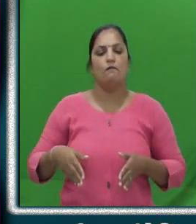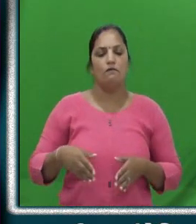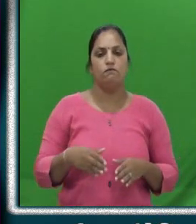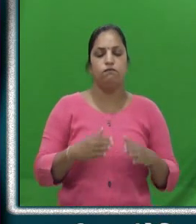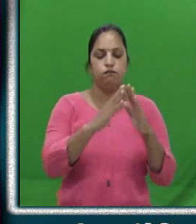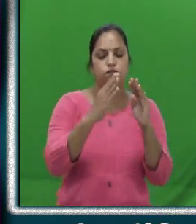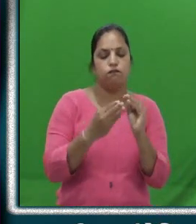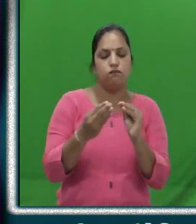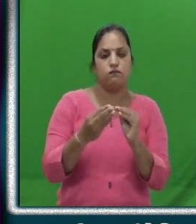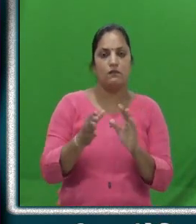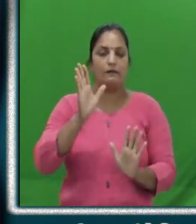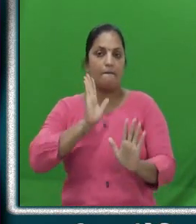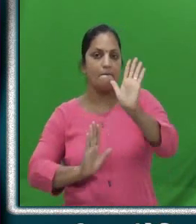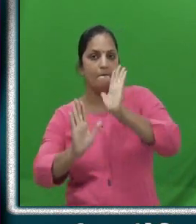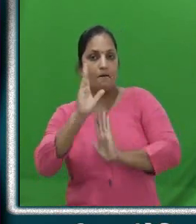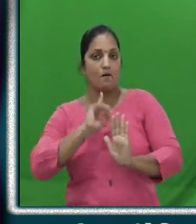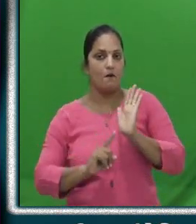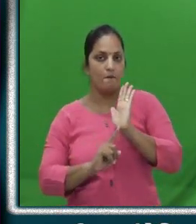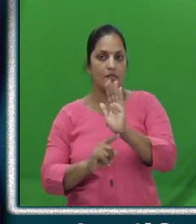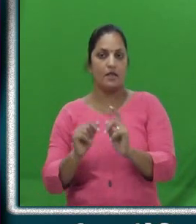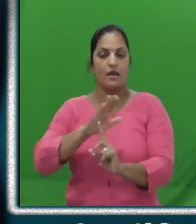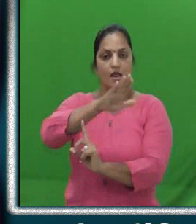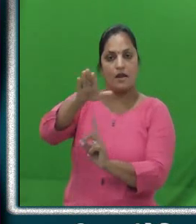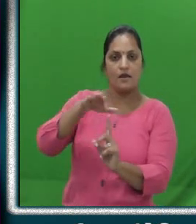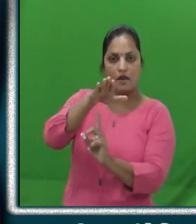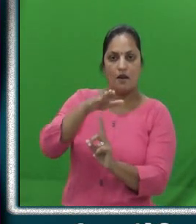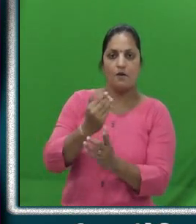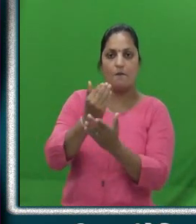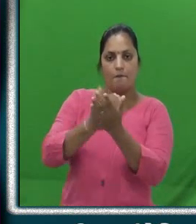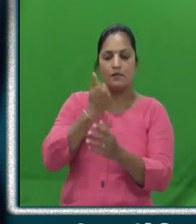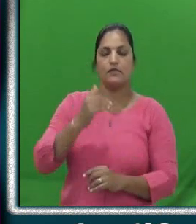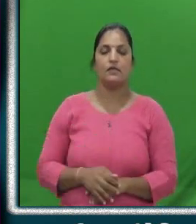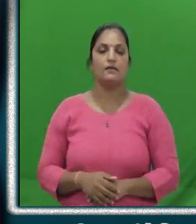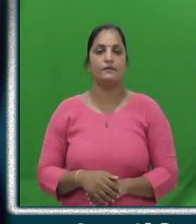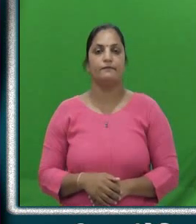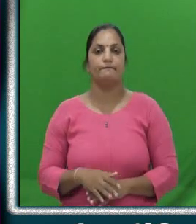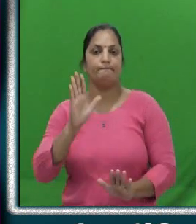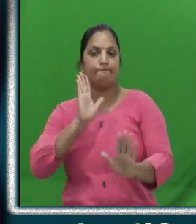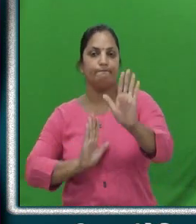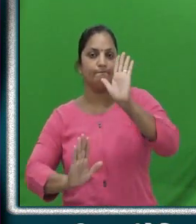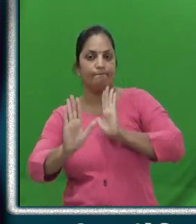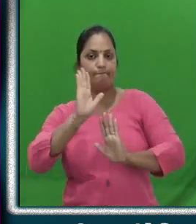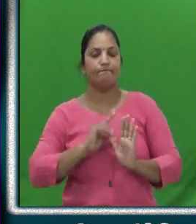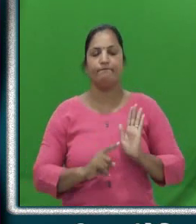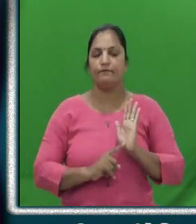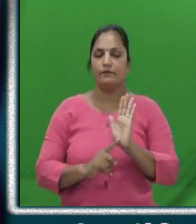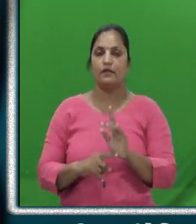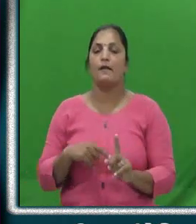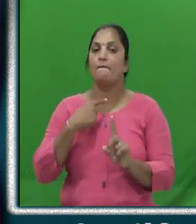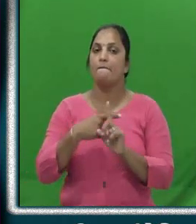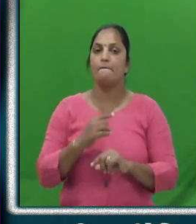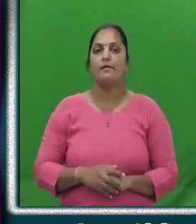એમાં શેરીઓ જઈને નાટકો ભજવીને પર્યાવરણને લોકો બચાવી એના માટે નાટકો પણ ભજવે છે. સ્ટ્રીટ